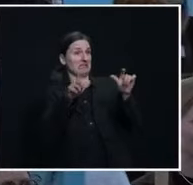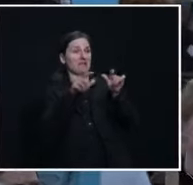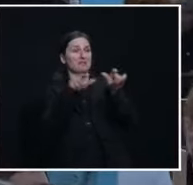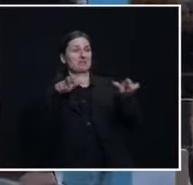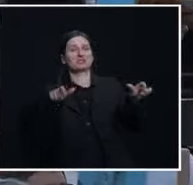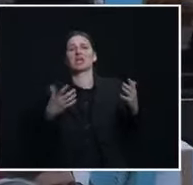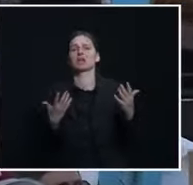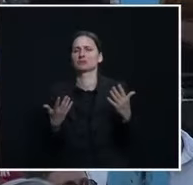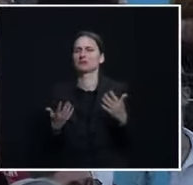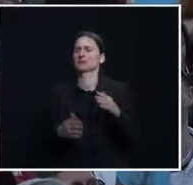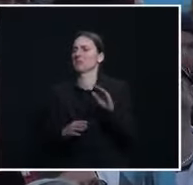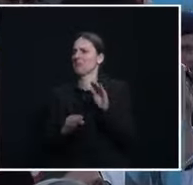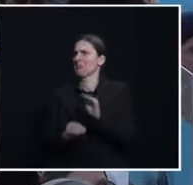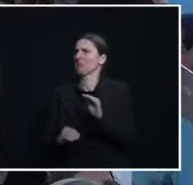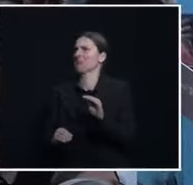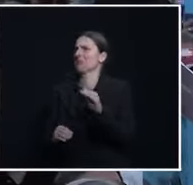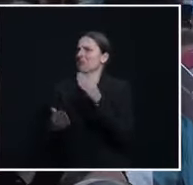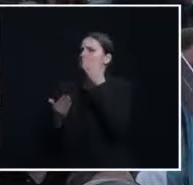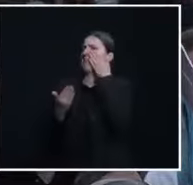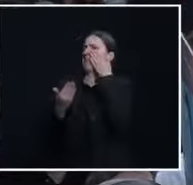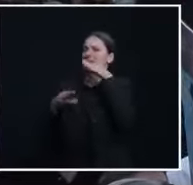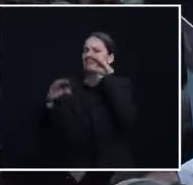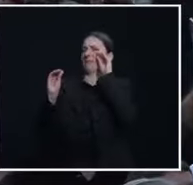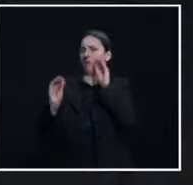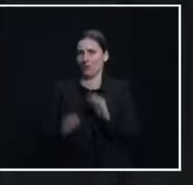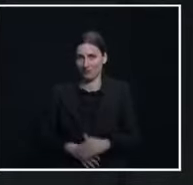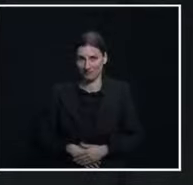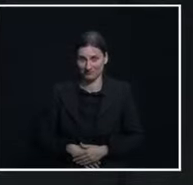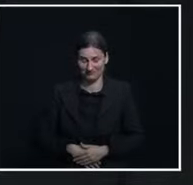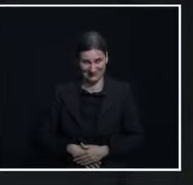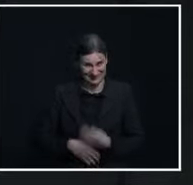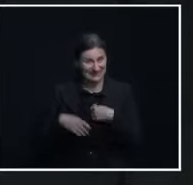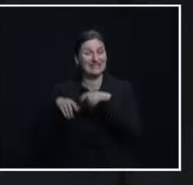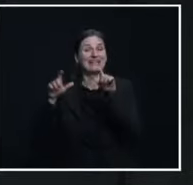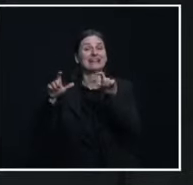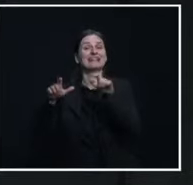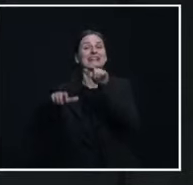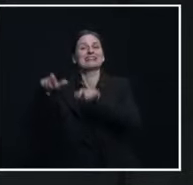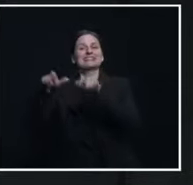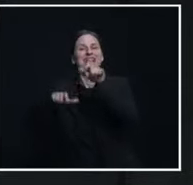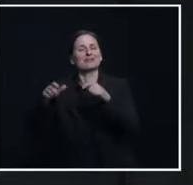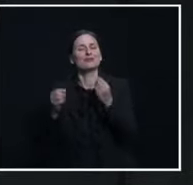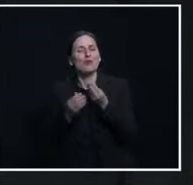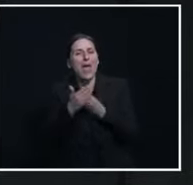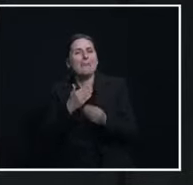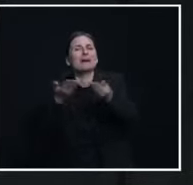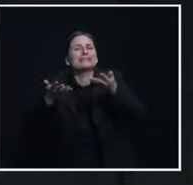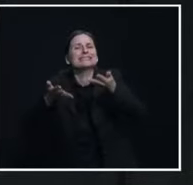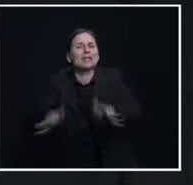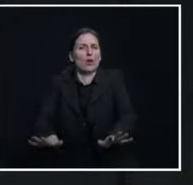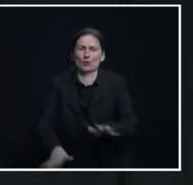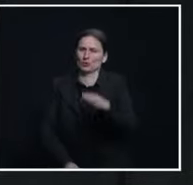Gesamtgesellschaft kaum wahrgenommen wird. In unserer Gesellschaft ist eine Empathielosigkeit mit Betroffenen